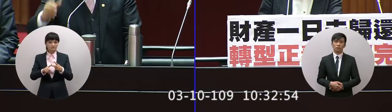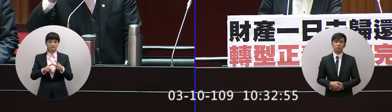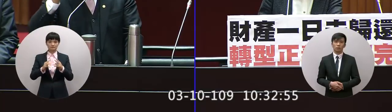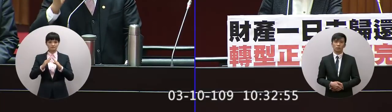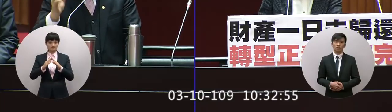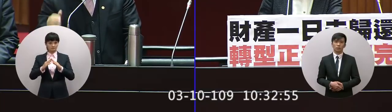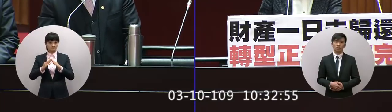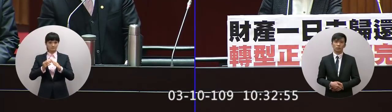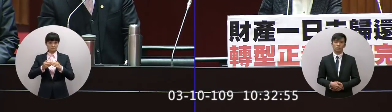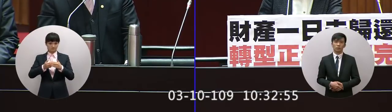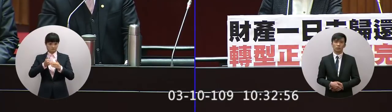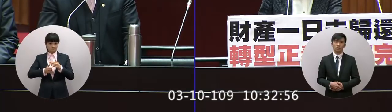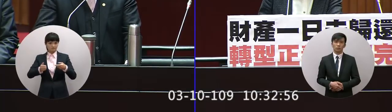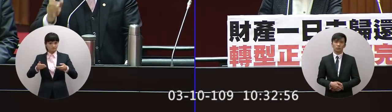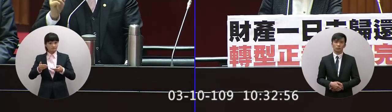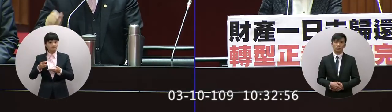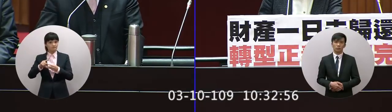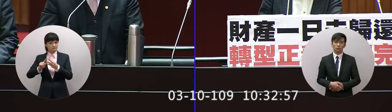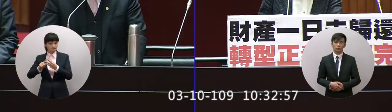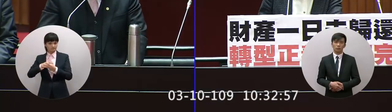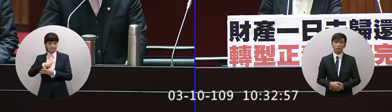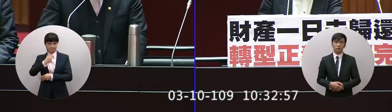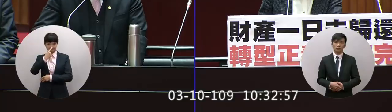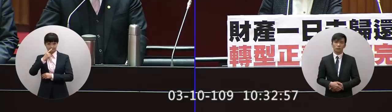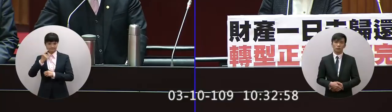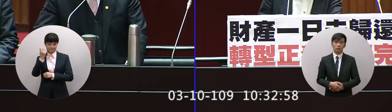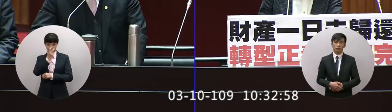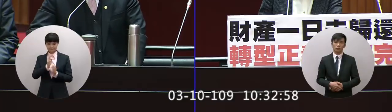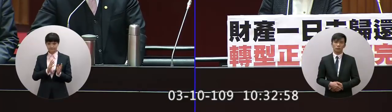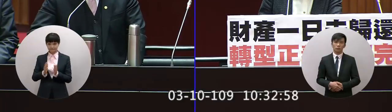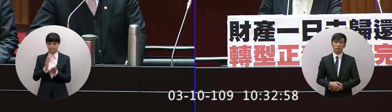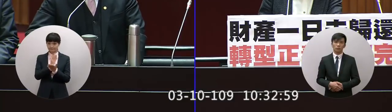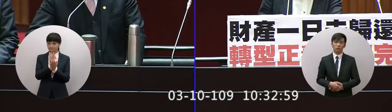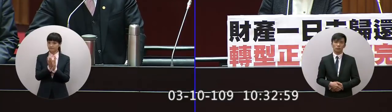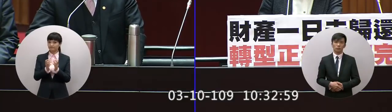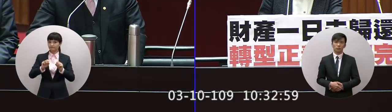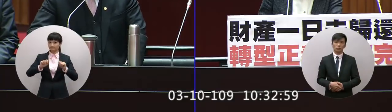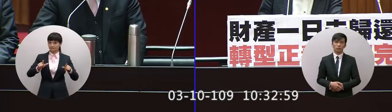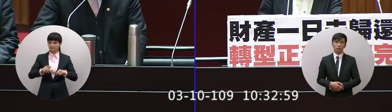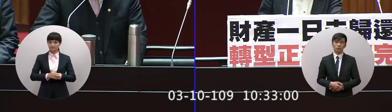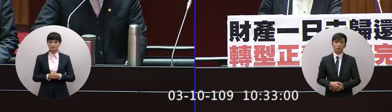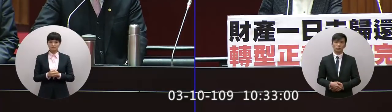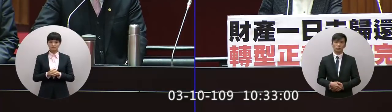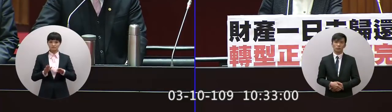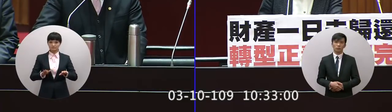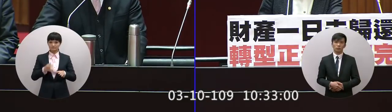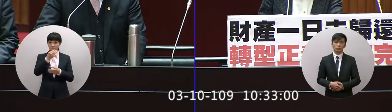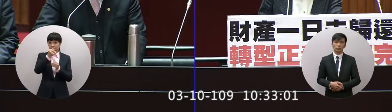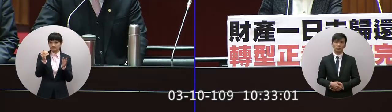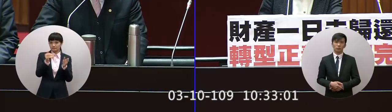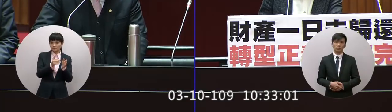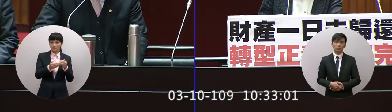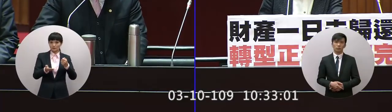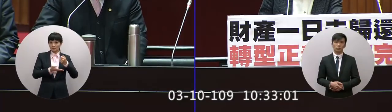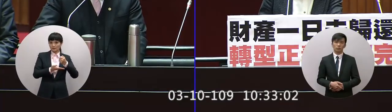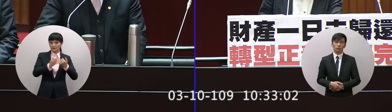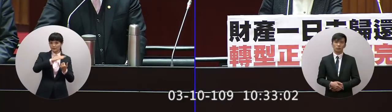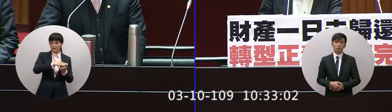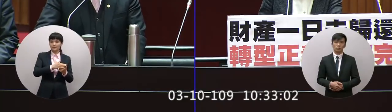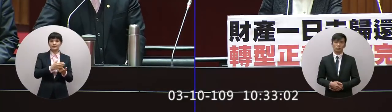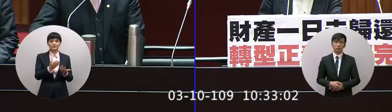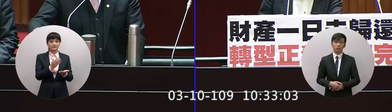理，我们会依这个来做。那眼看就要来临的清明扫墓或端午